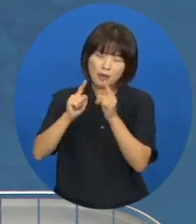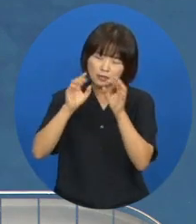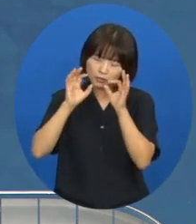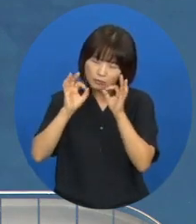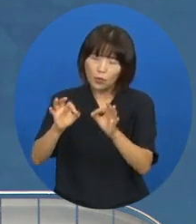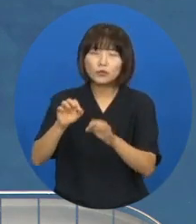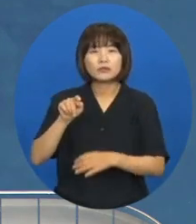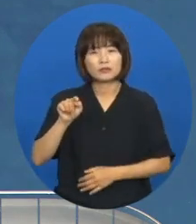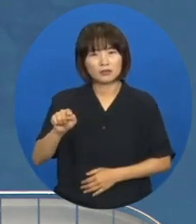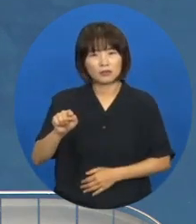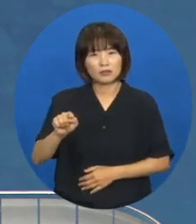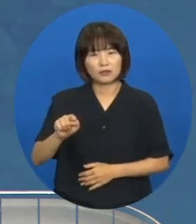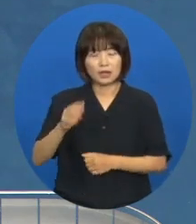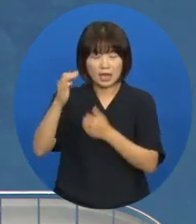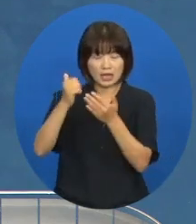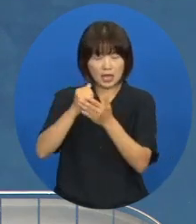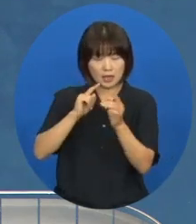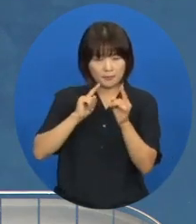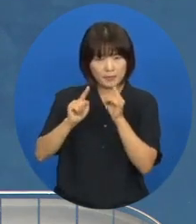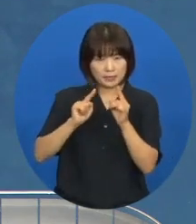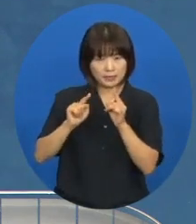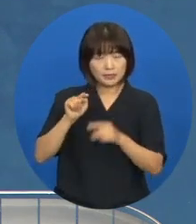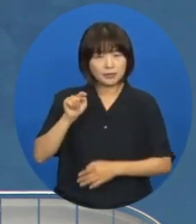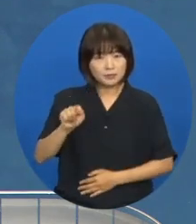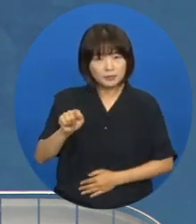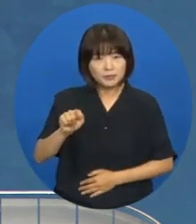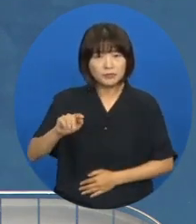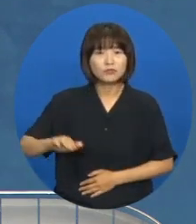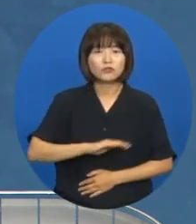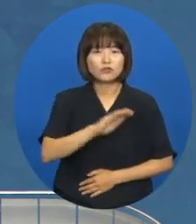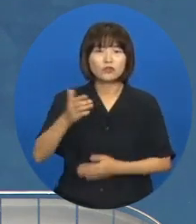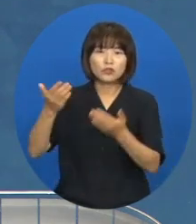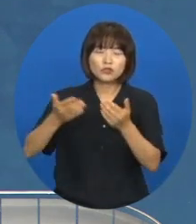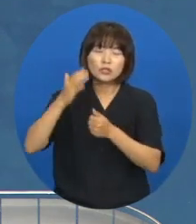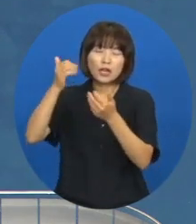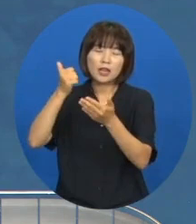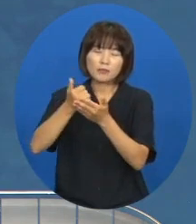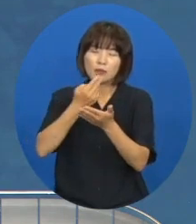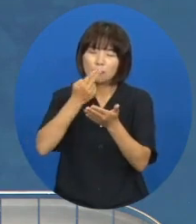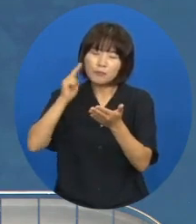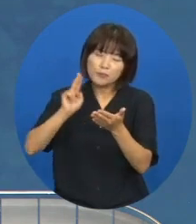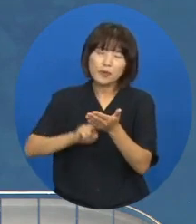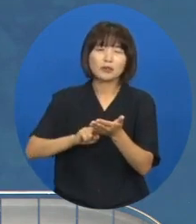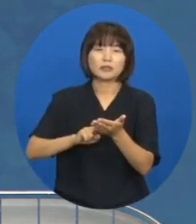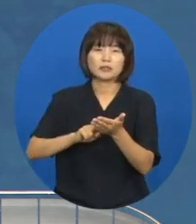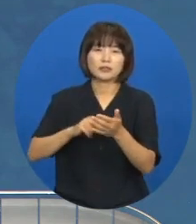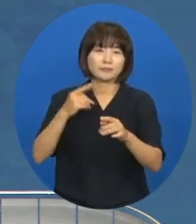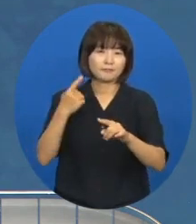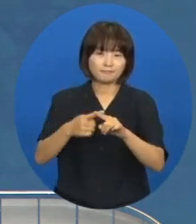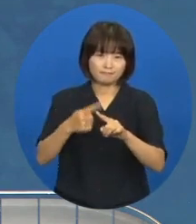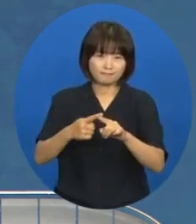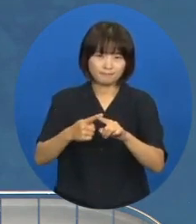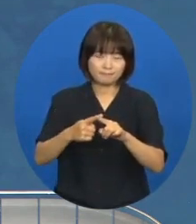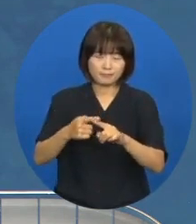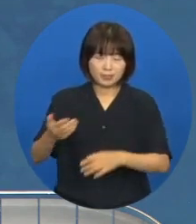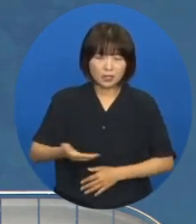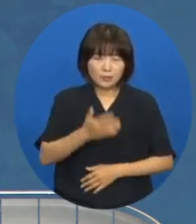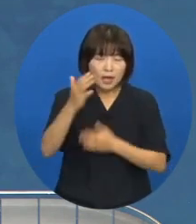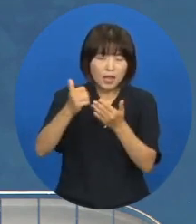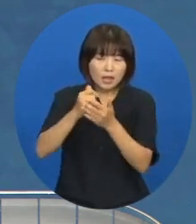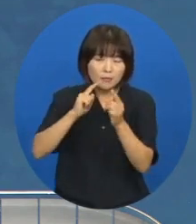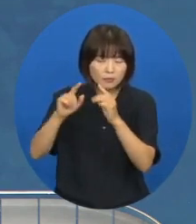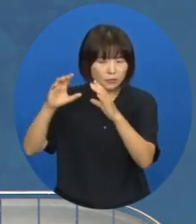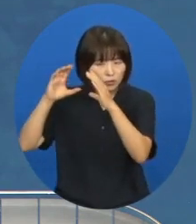거예요. 하나님의 말씀은 우리에게 주신 하나님의 편지예요. 여러분이 하나님의 말씀에 귀